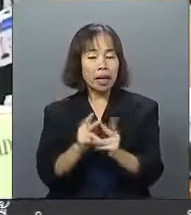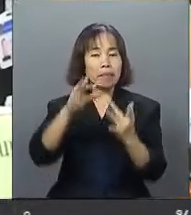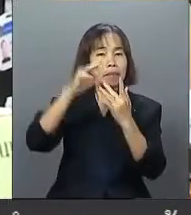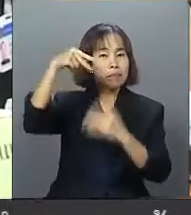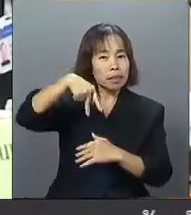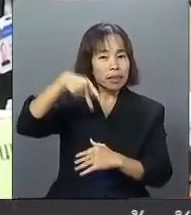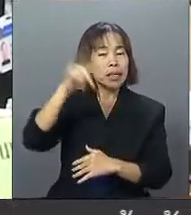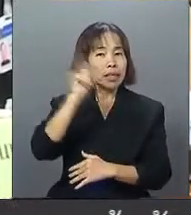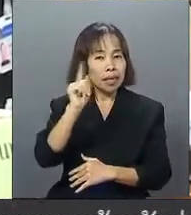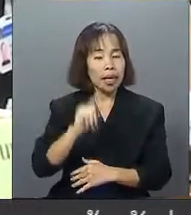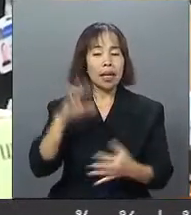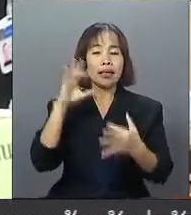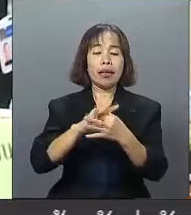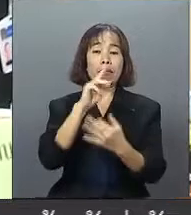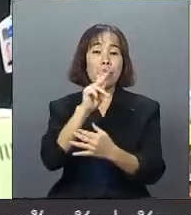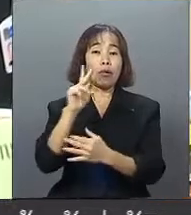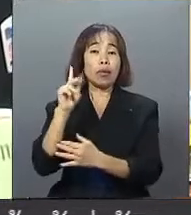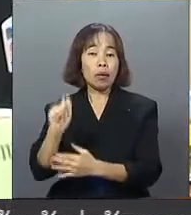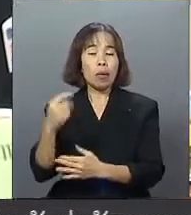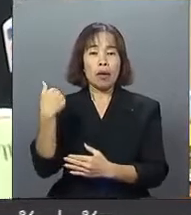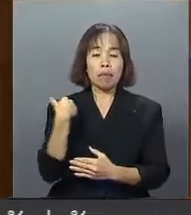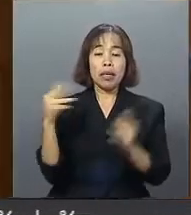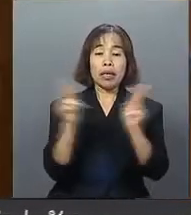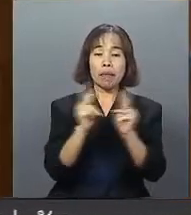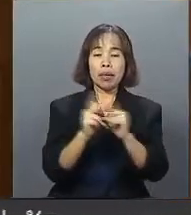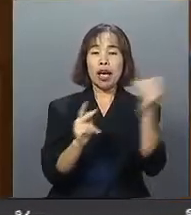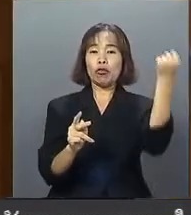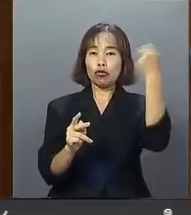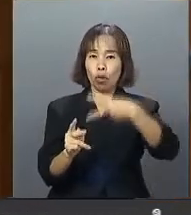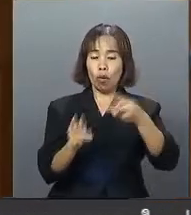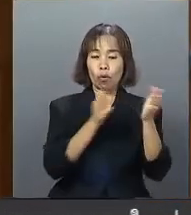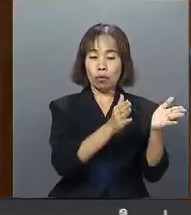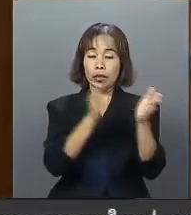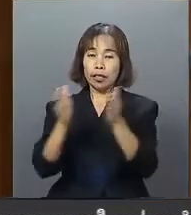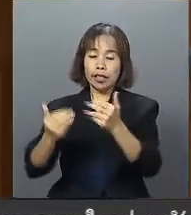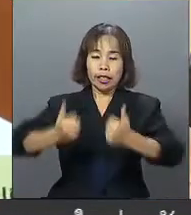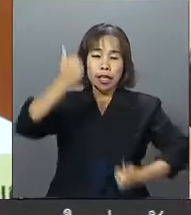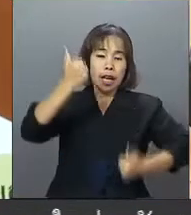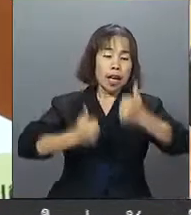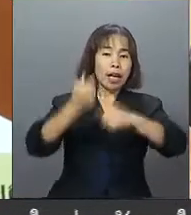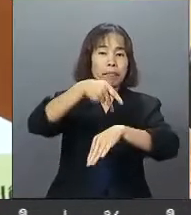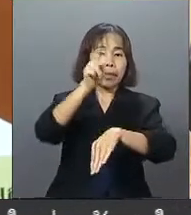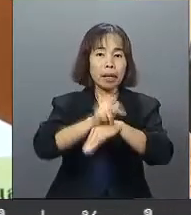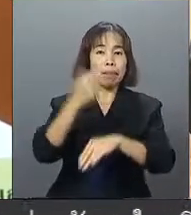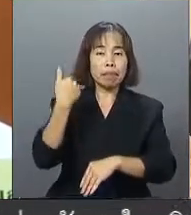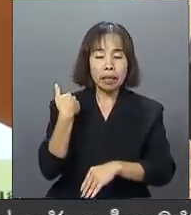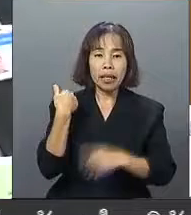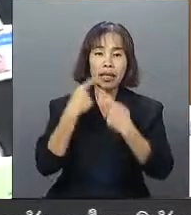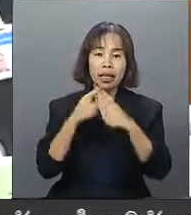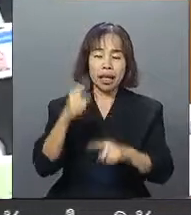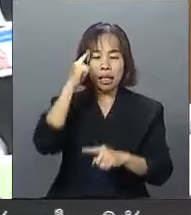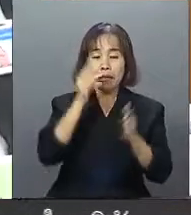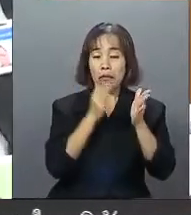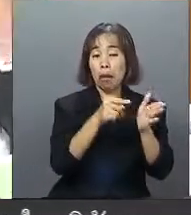ด้วยกกต.มีกรรมาธิการแบ่งออกเป็น2ฝ่ายช่วงชิงตำแหน่งประธานและมีข้อครหาว่าฝ่ายหนึ่งเป็น